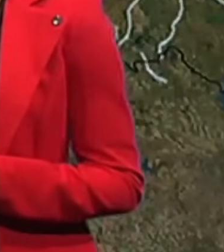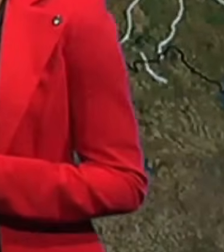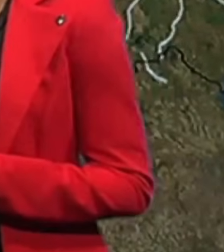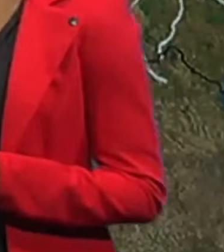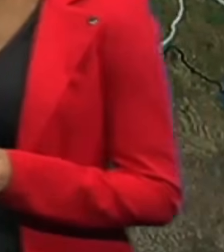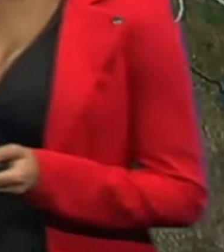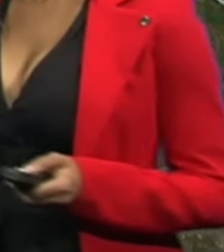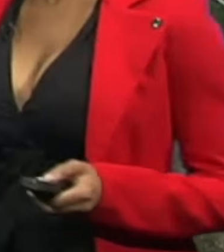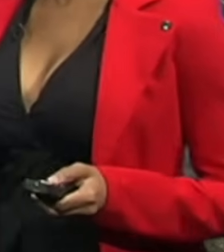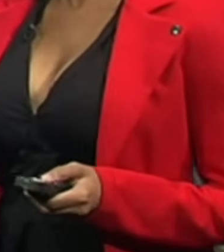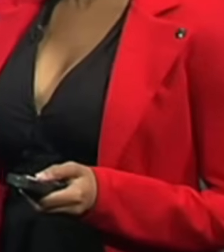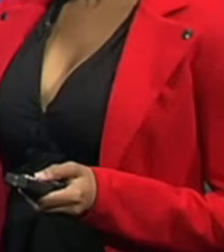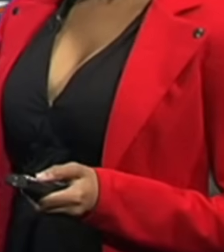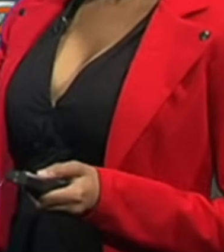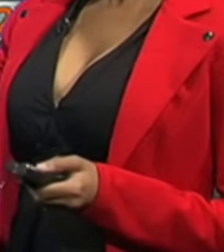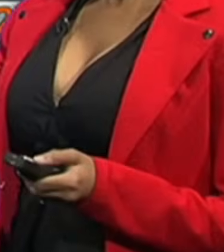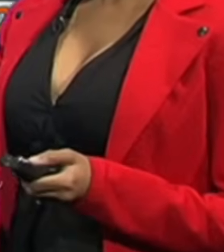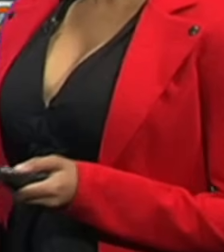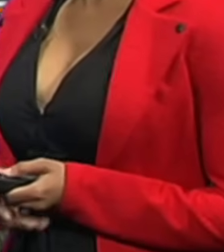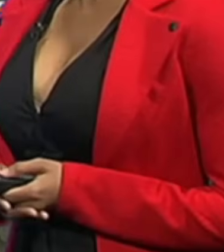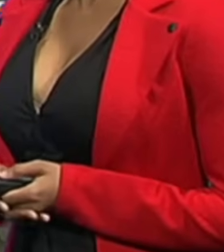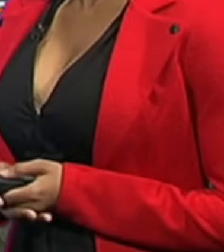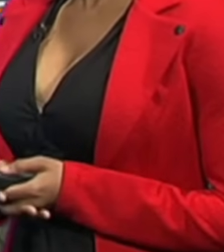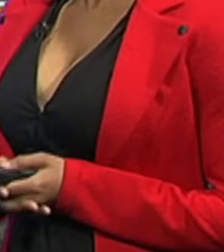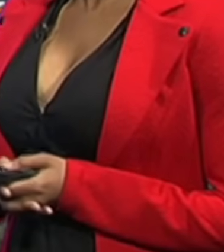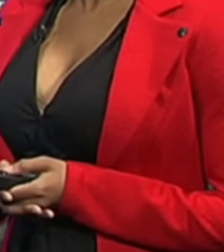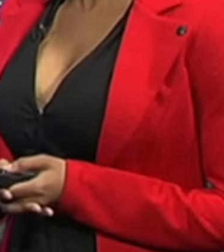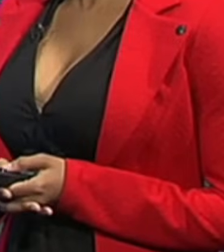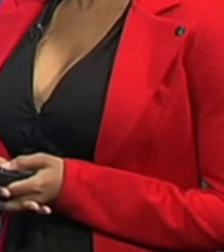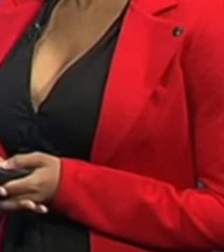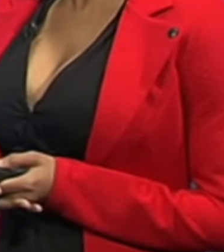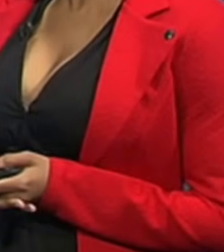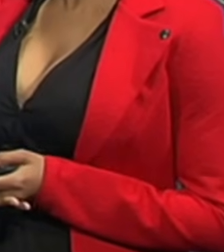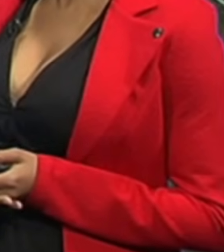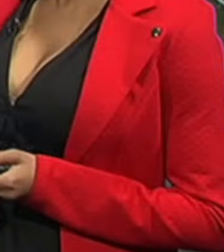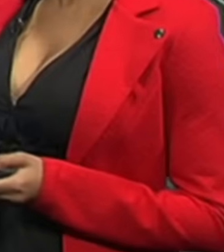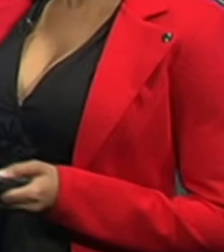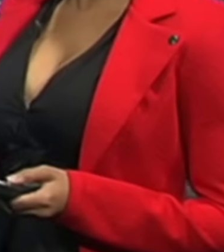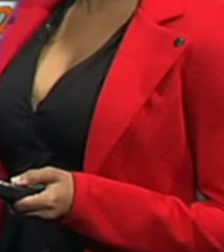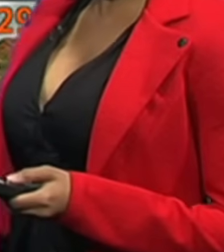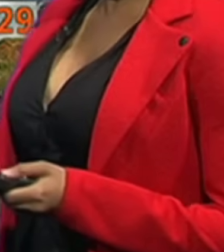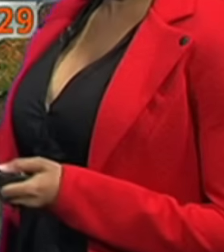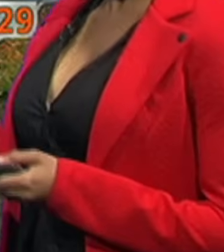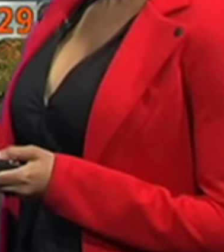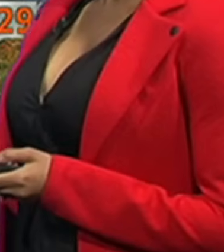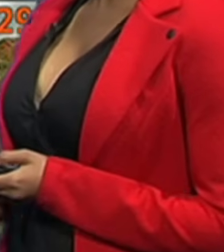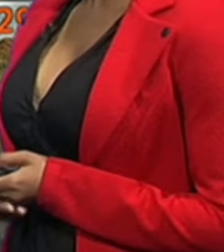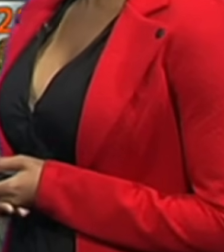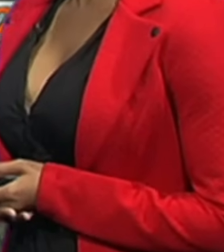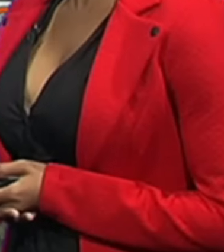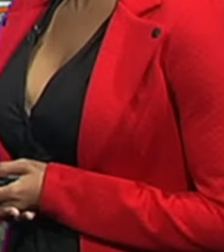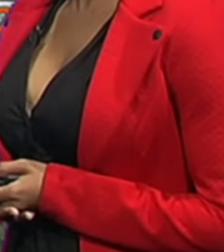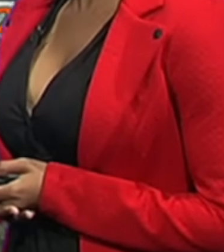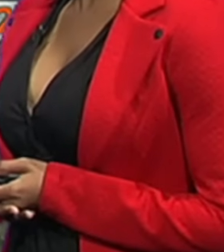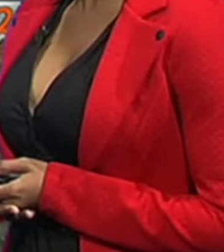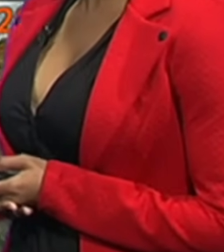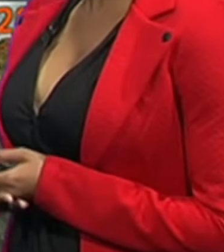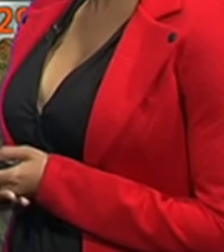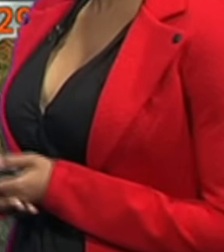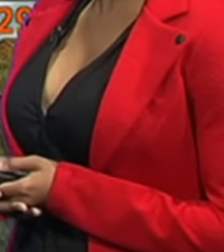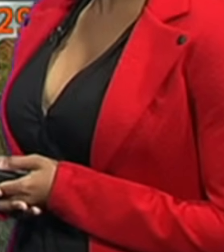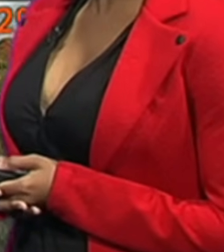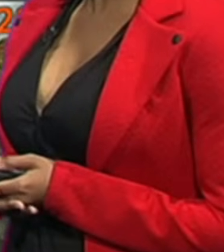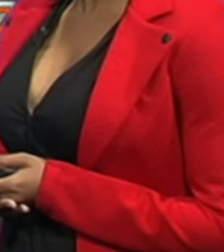province go tlana le gone go nna le pula Ottosdal ka digata di le 13 go a go di le 30 Klerksdorp ka digata di le 17 go a go